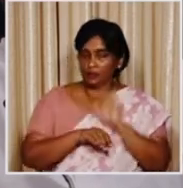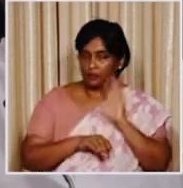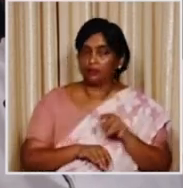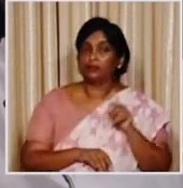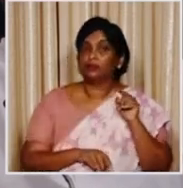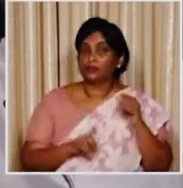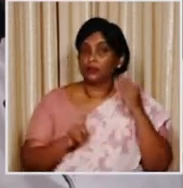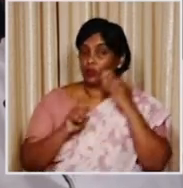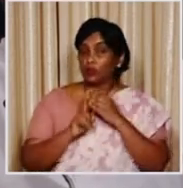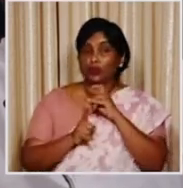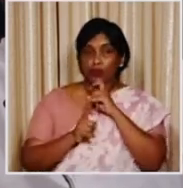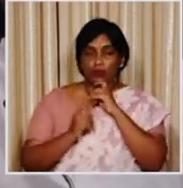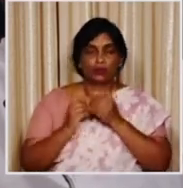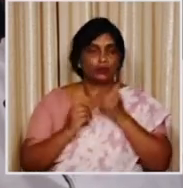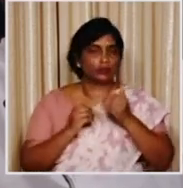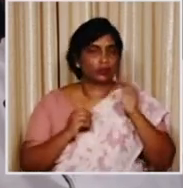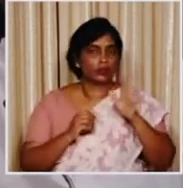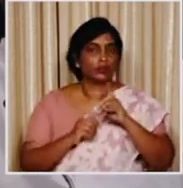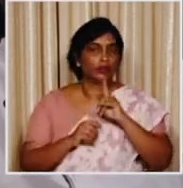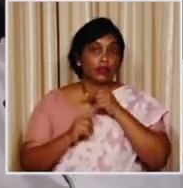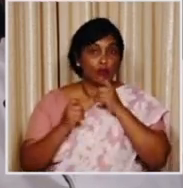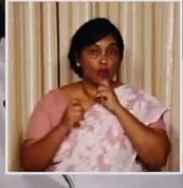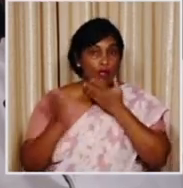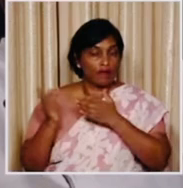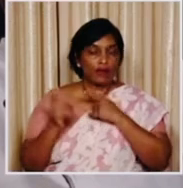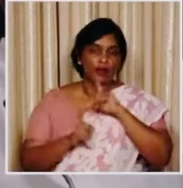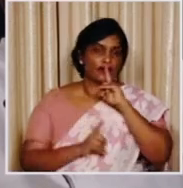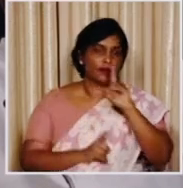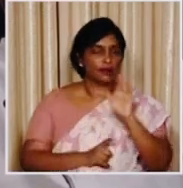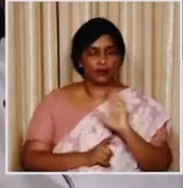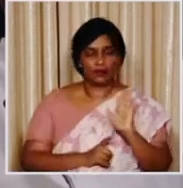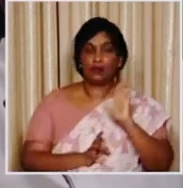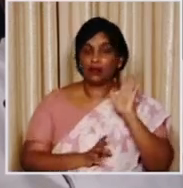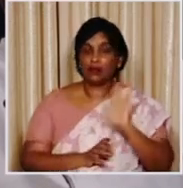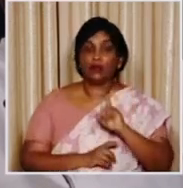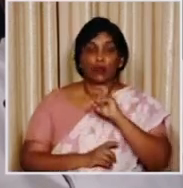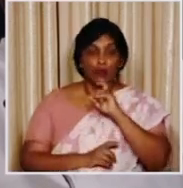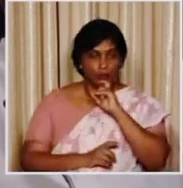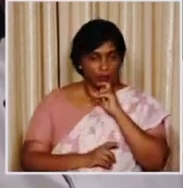ඒ පිළිබඳ නඩුව දැන් පවතින බැවින් මම කතා කරන්න යන්නේ නැහැ. නමුත් ඒ